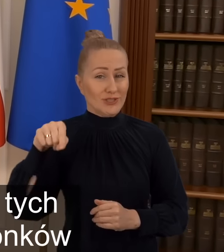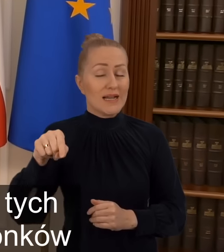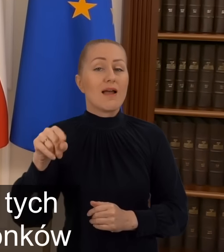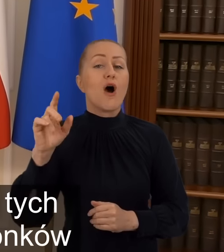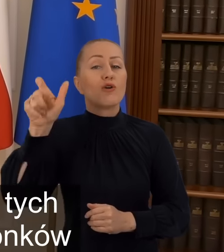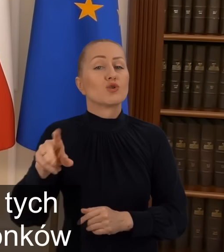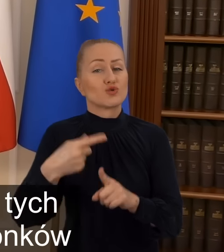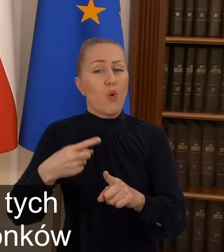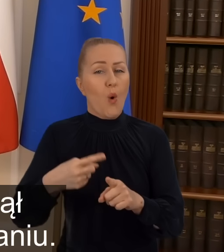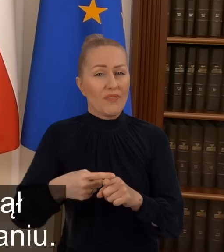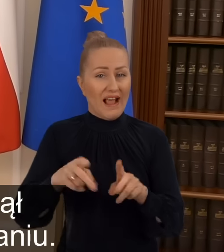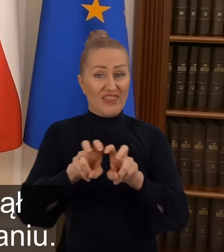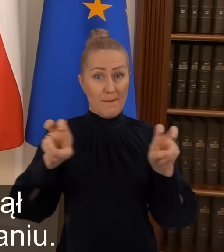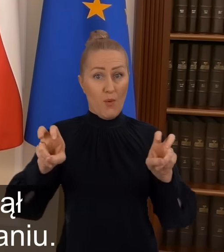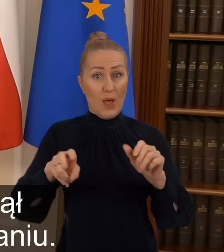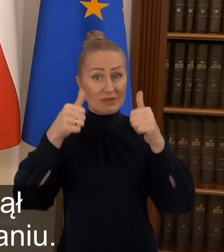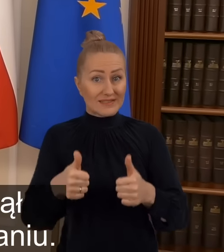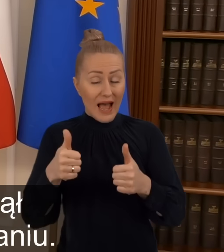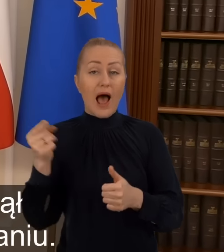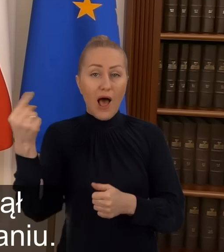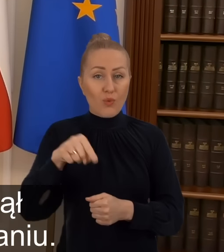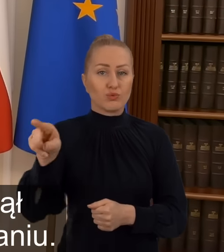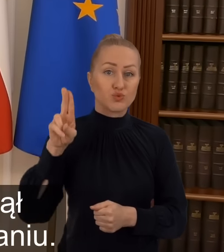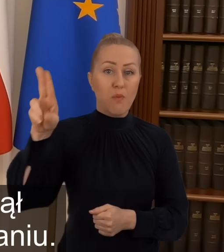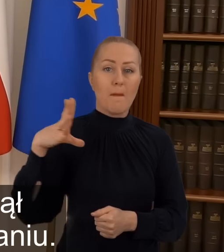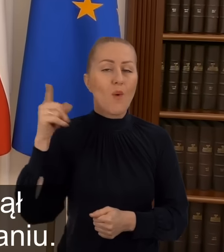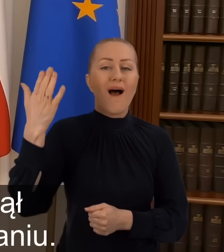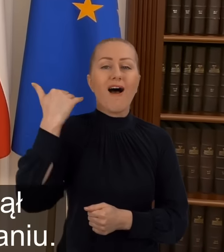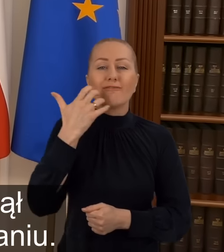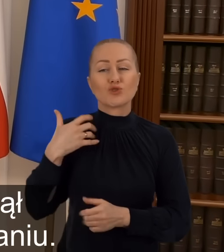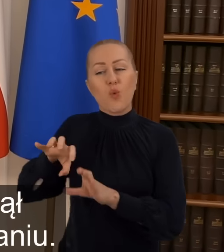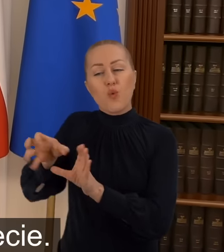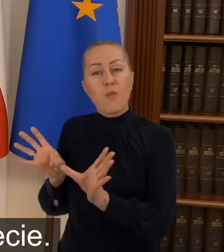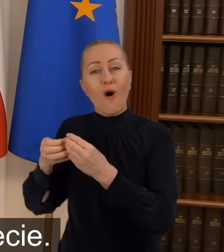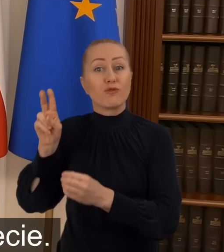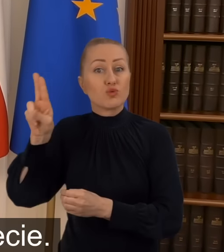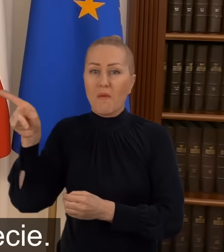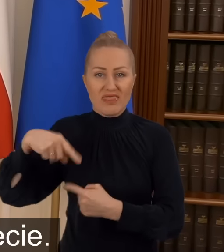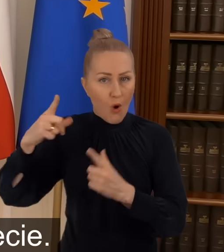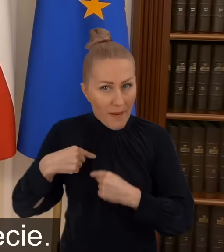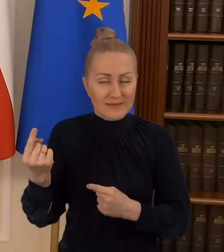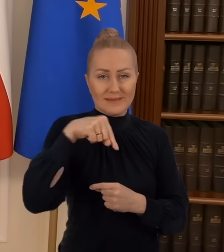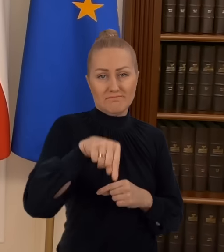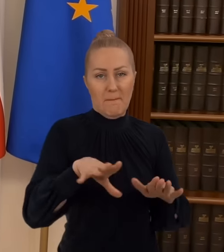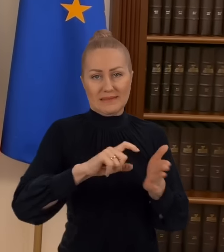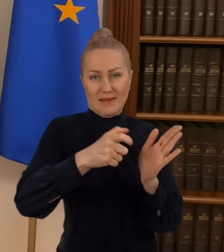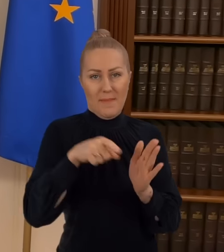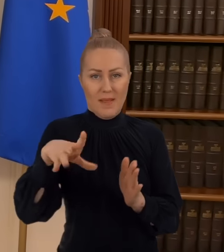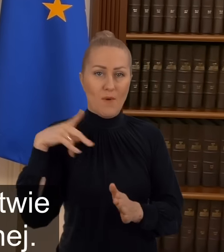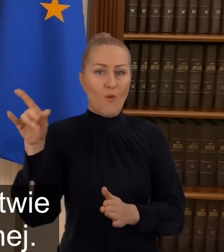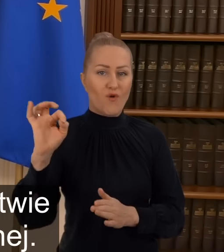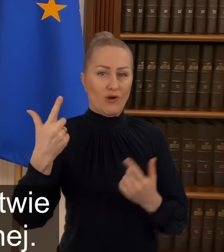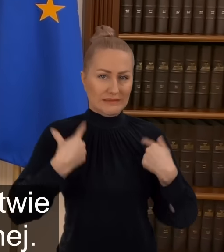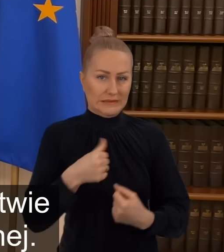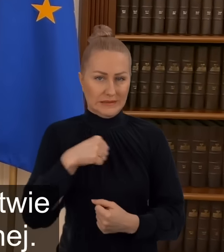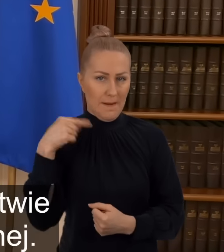tych flagach ślubowanie jednego z członków Trybunału Stanu, który nie wziął udziału w tym grupowym ślubowaniu, a więc tutaj kameralnie w gabinecie to ślubowanie